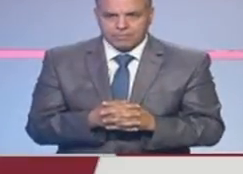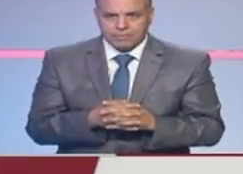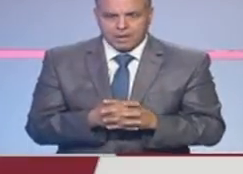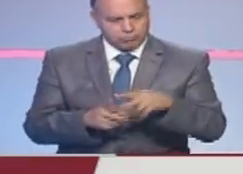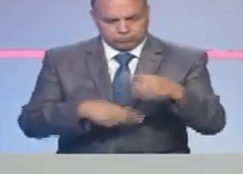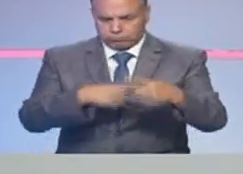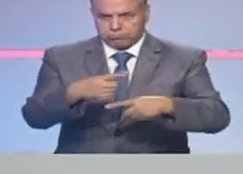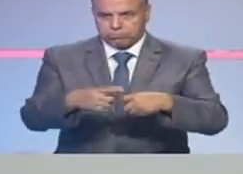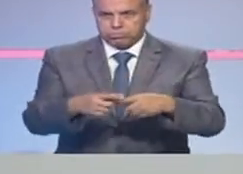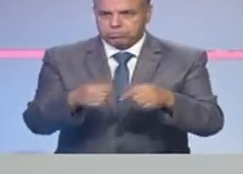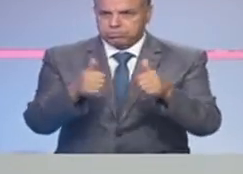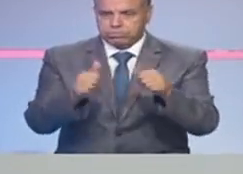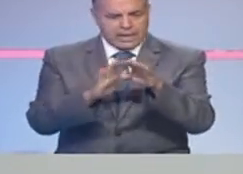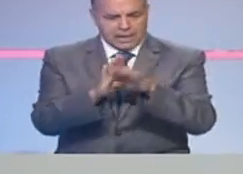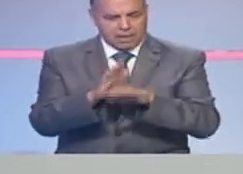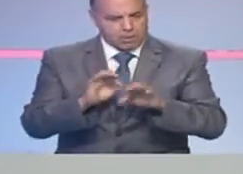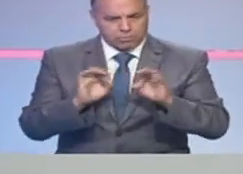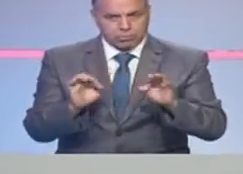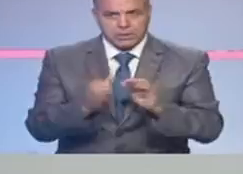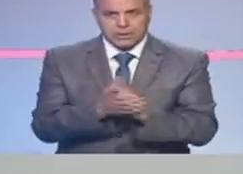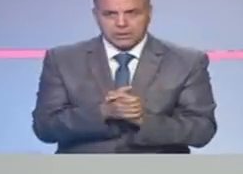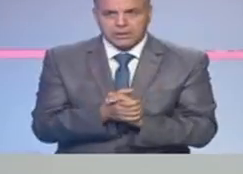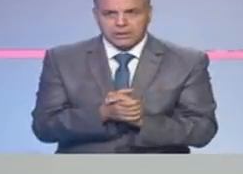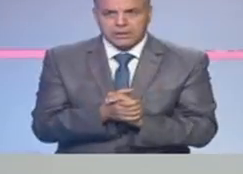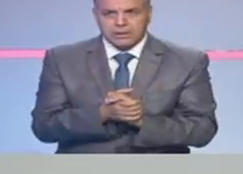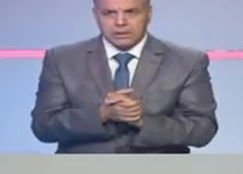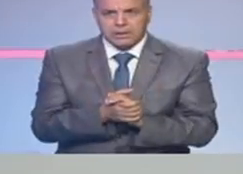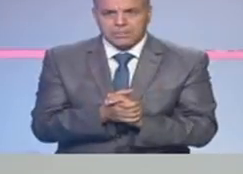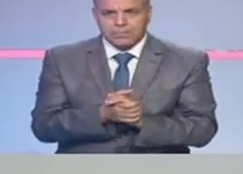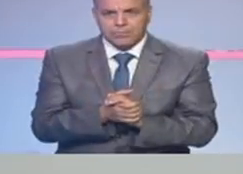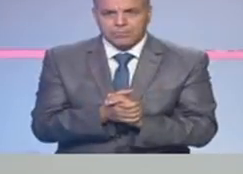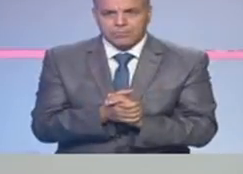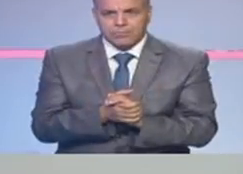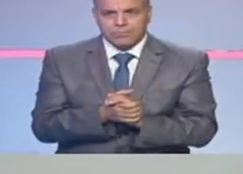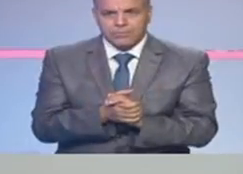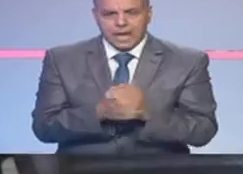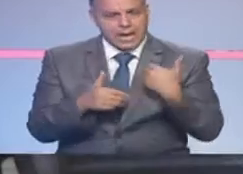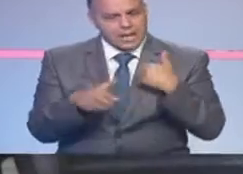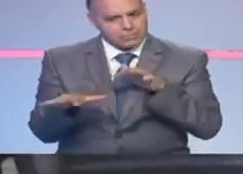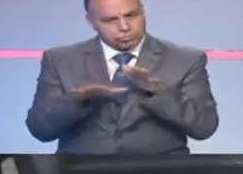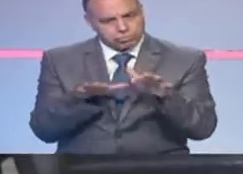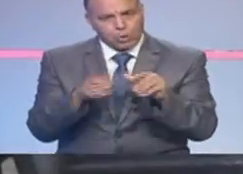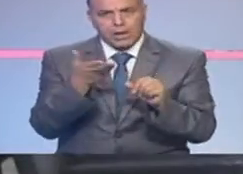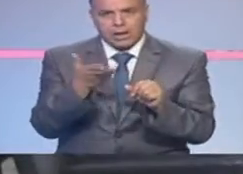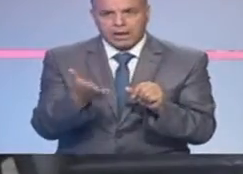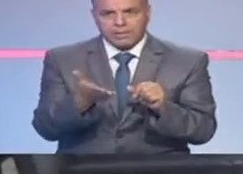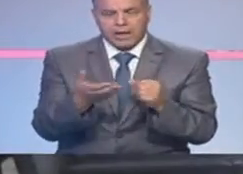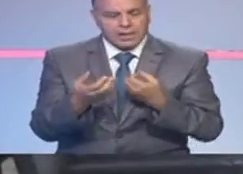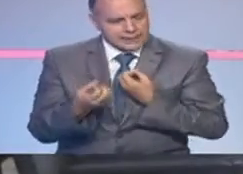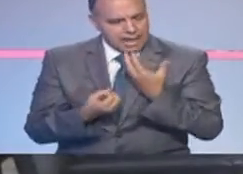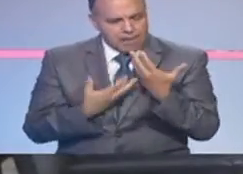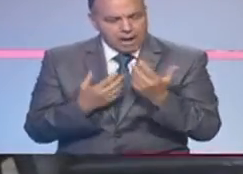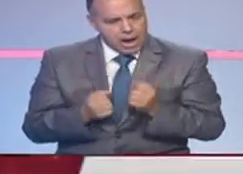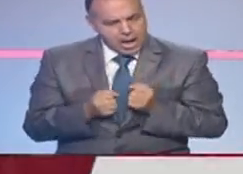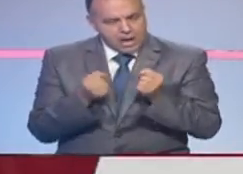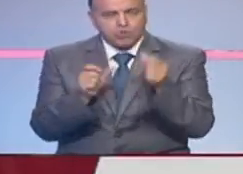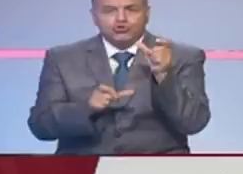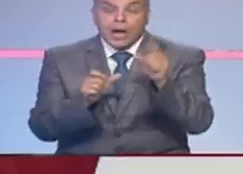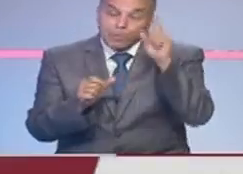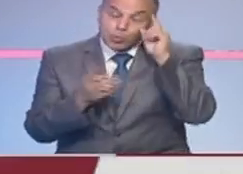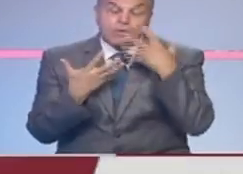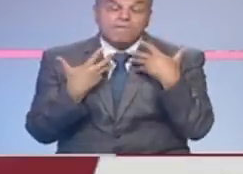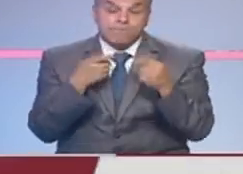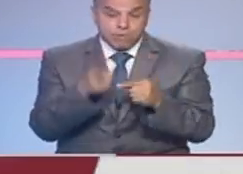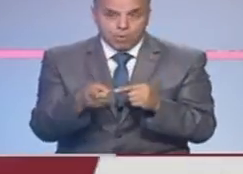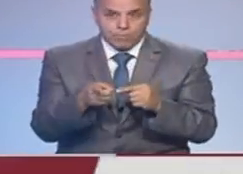الامور بحسب النظام ال ال اه مسار يكون تعبير عن اراده الشعب التونسي